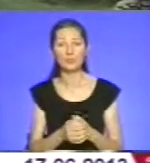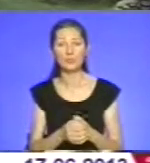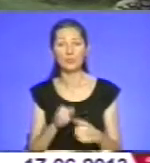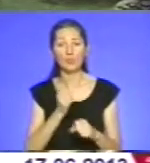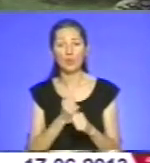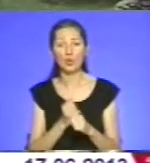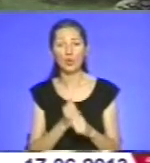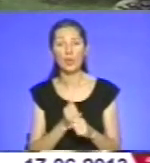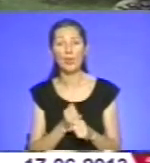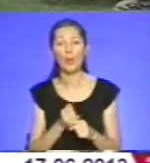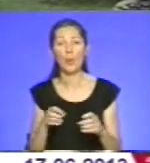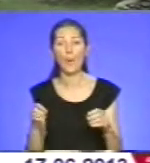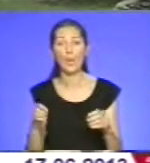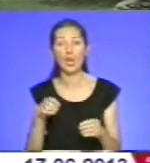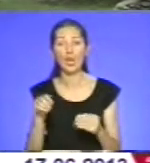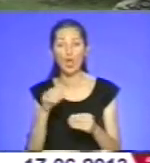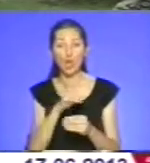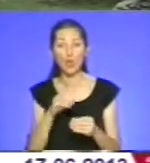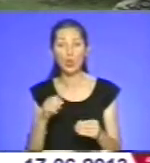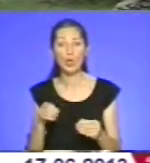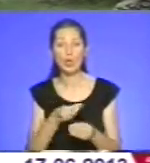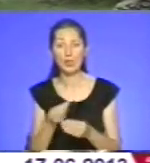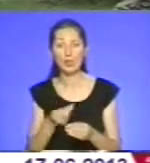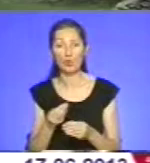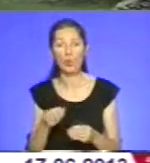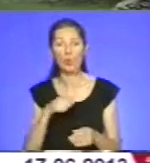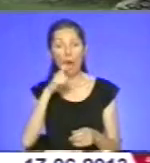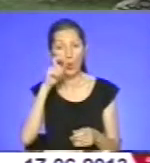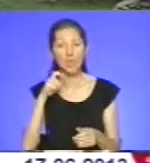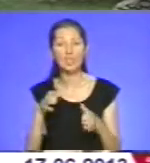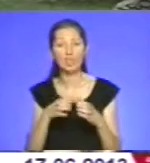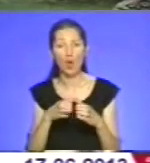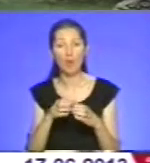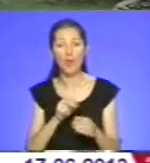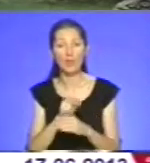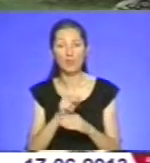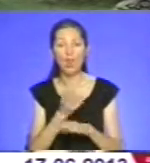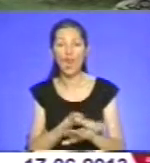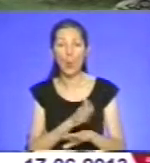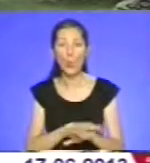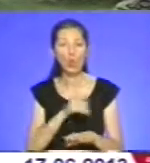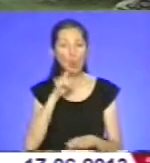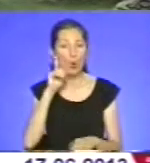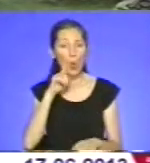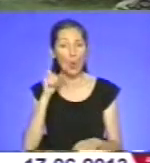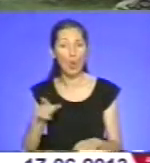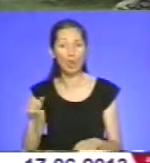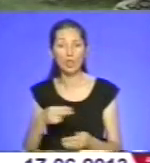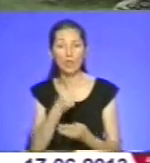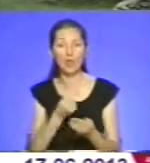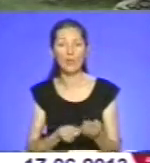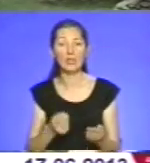Робили з маси сольної майстер-класи. Натомість українська група навчає польську молодь малювання